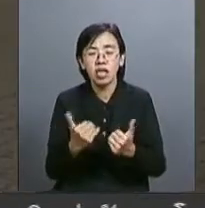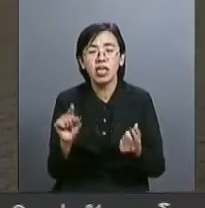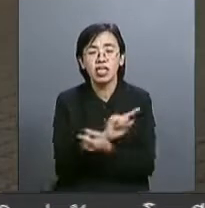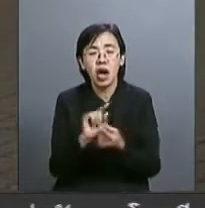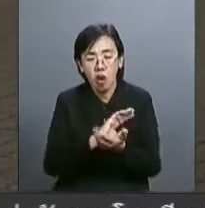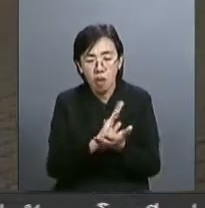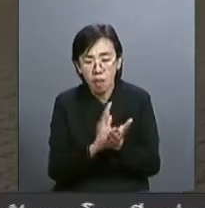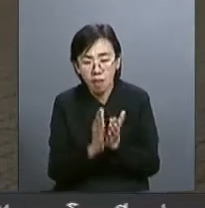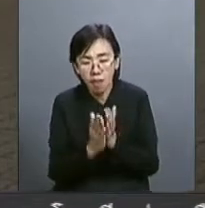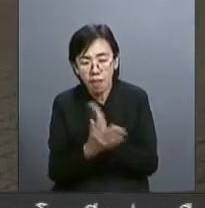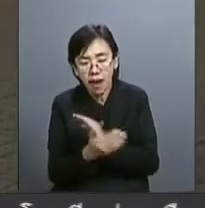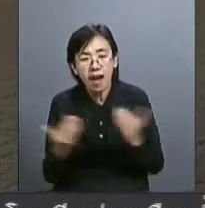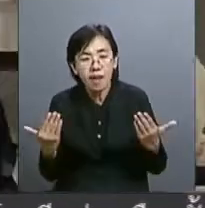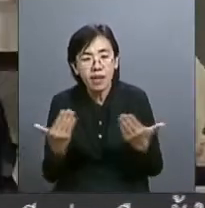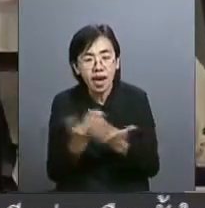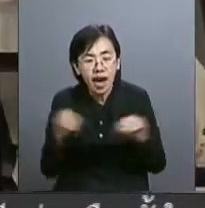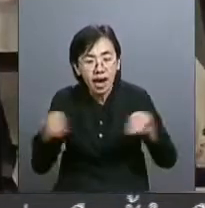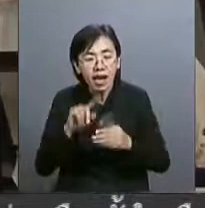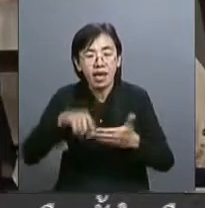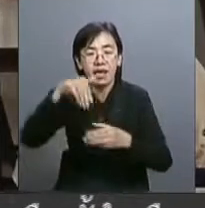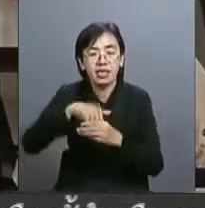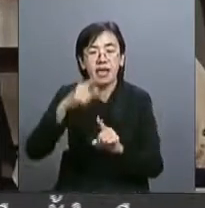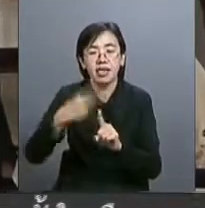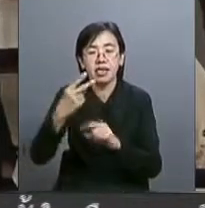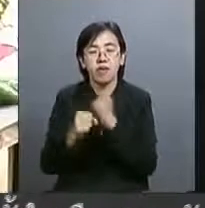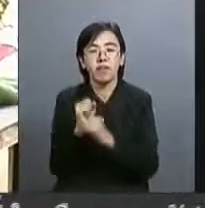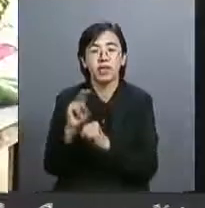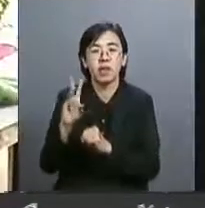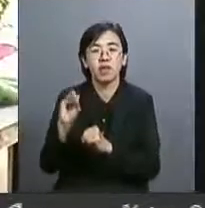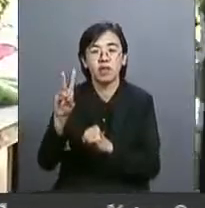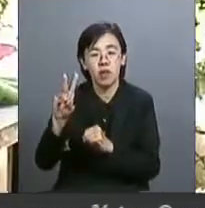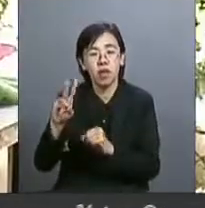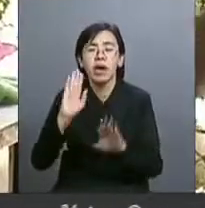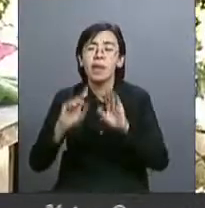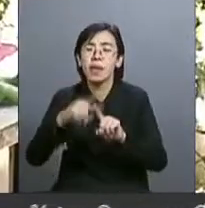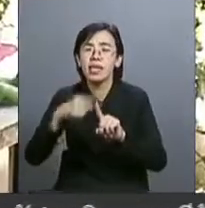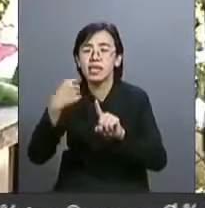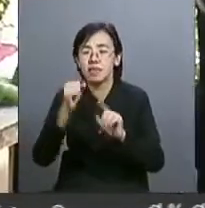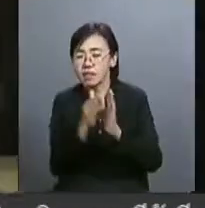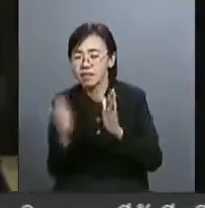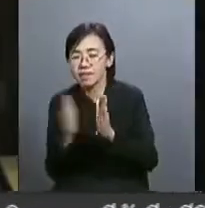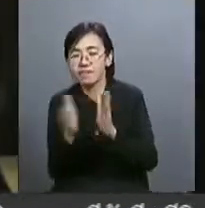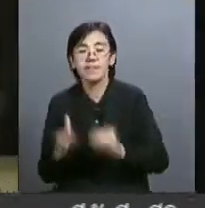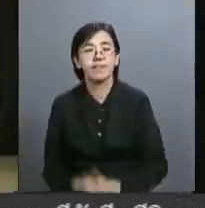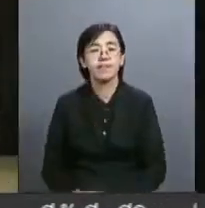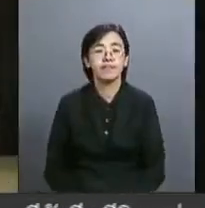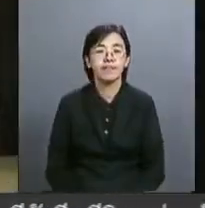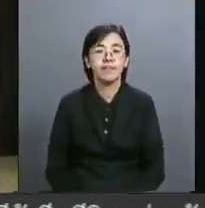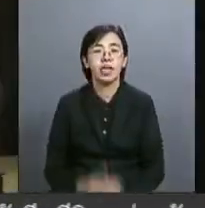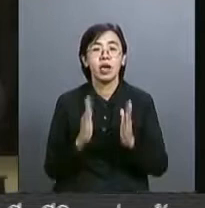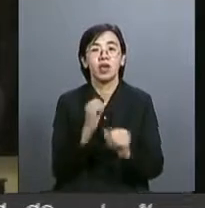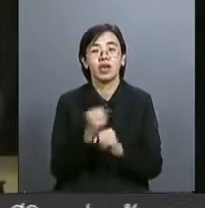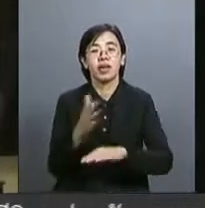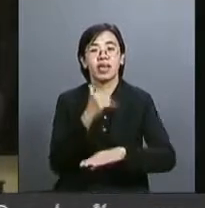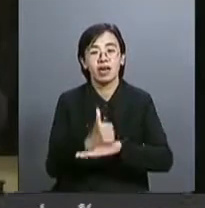การเลือกตั้งในเดือนกุมภาพันธ์ 2562 หรืออีก10เดือนข้างหน้านับจากนี้ส่วนนักการเมือง